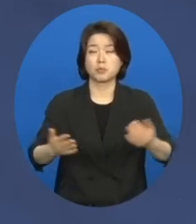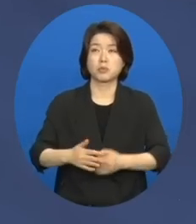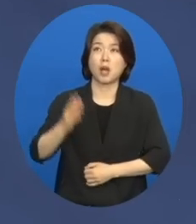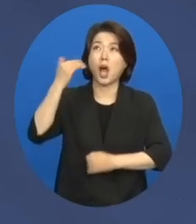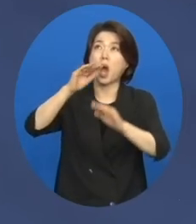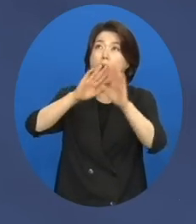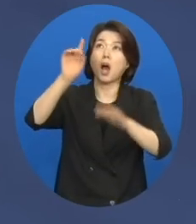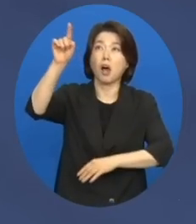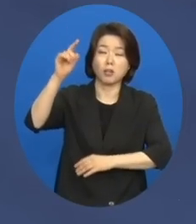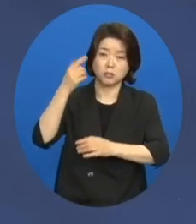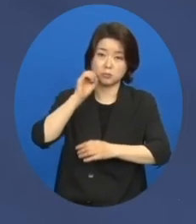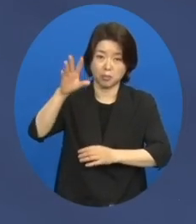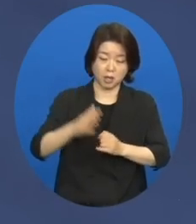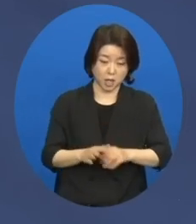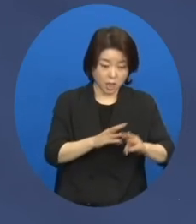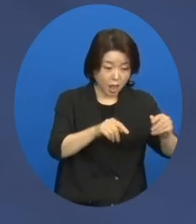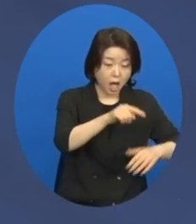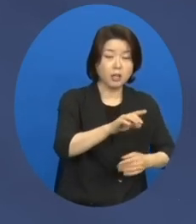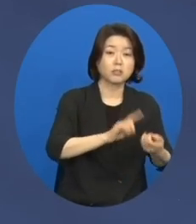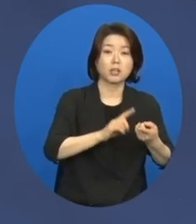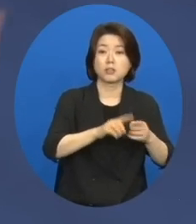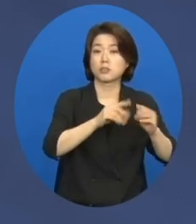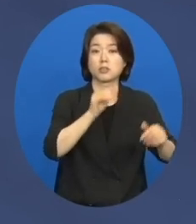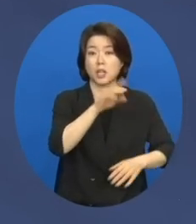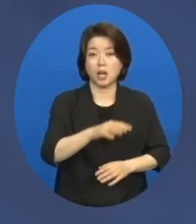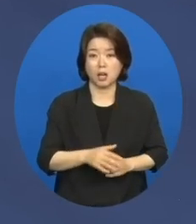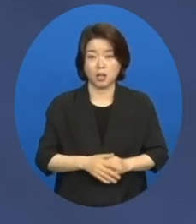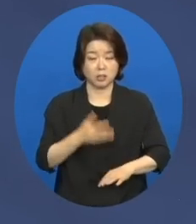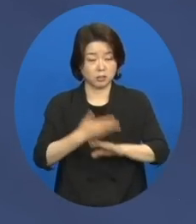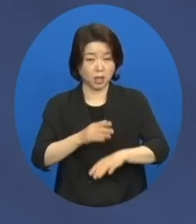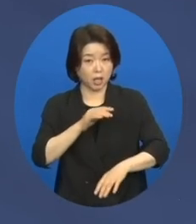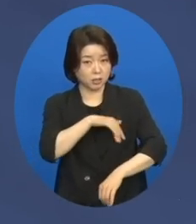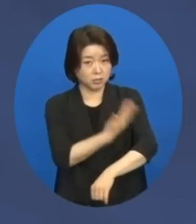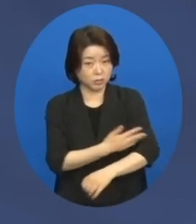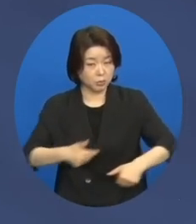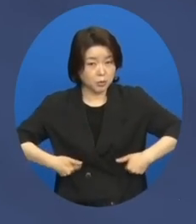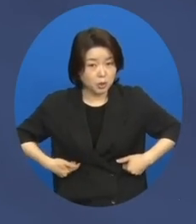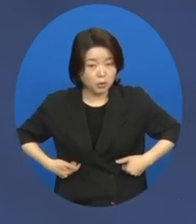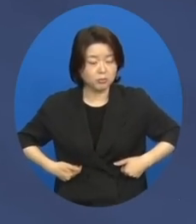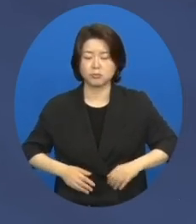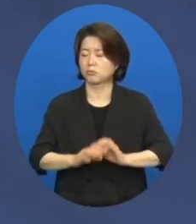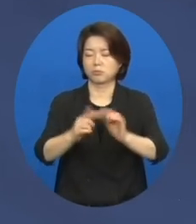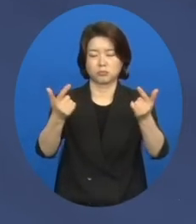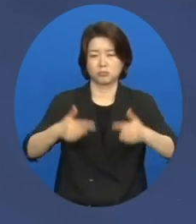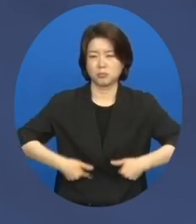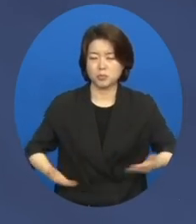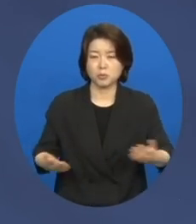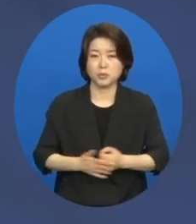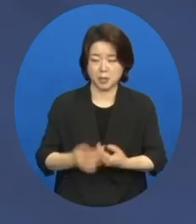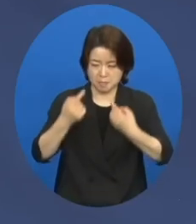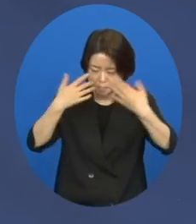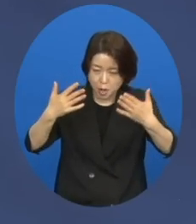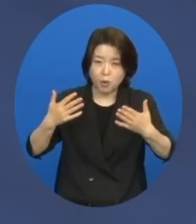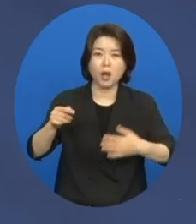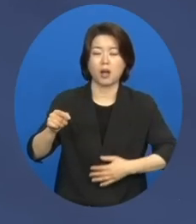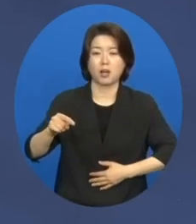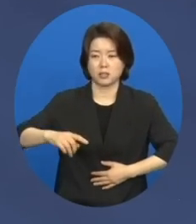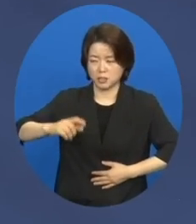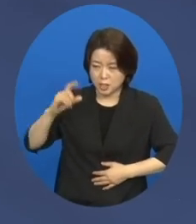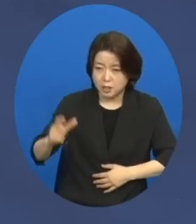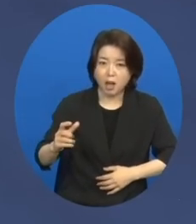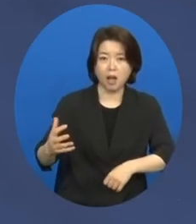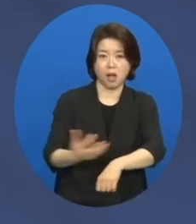하늘을 하늘이라고 그러고 땅을 땅이라고 그러는데 뭘 그걸 따른 능력이 필요하겠어요? 이렇게 명확하고 이렇게